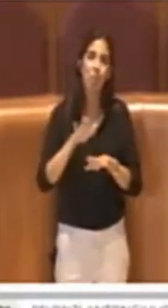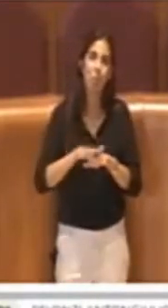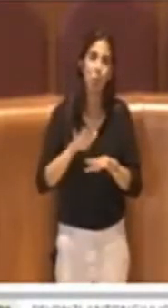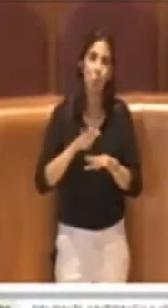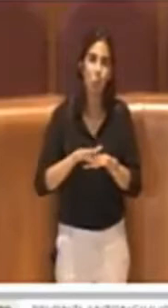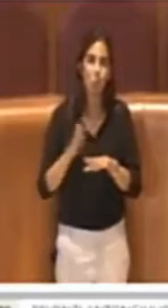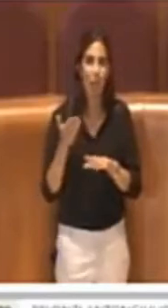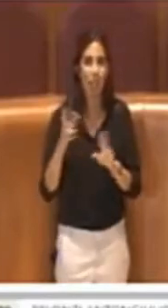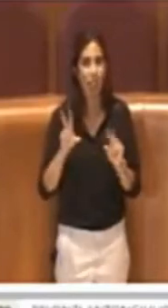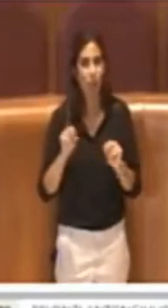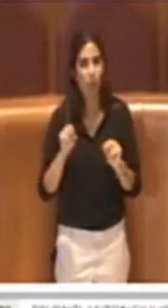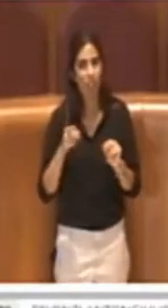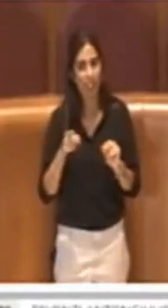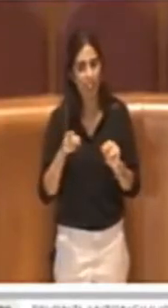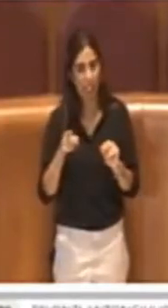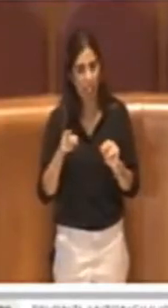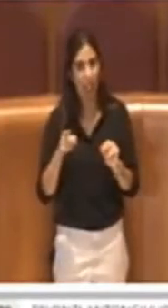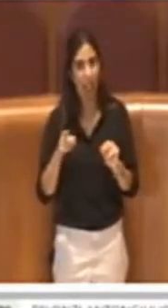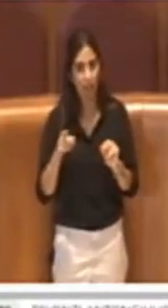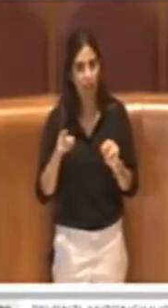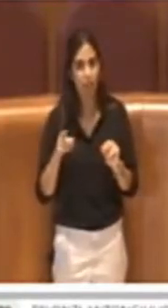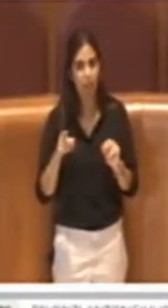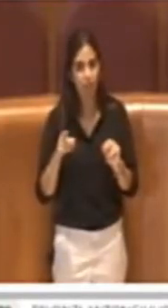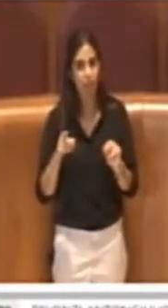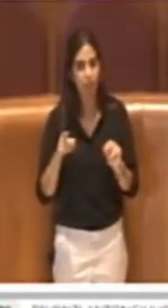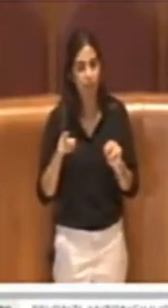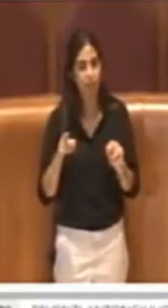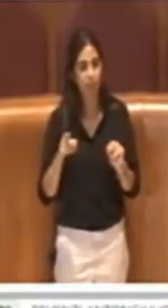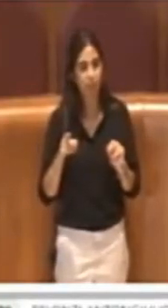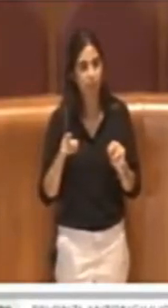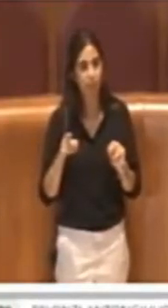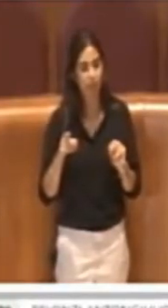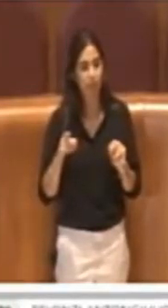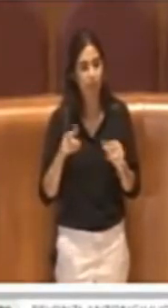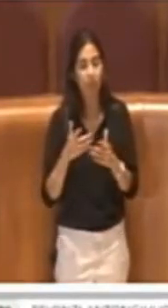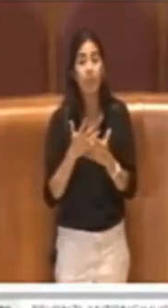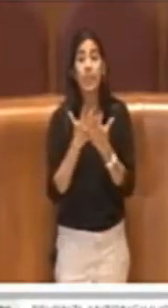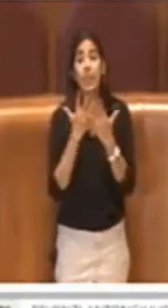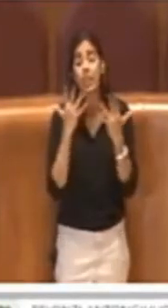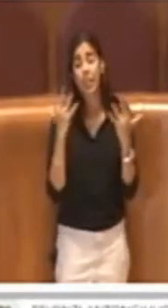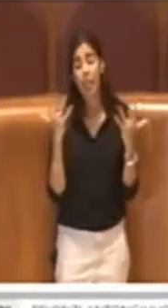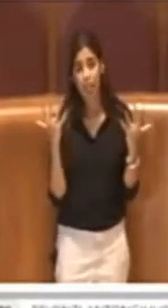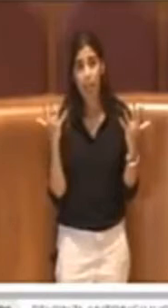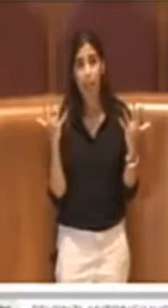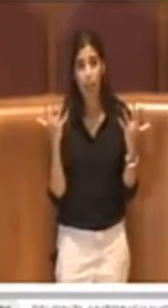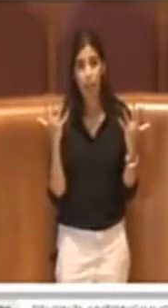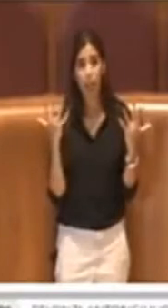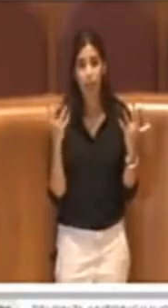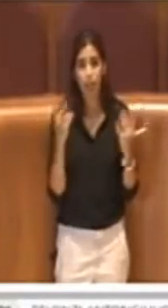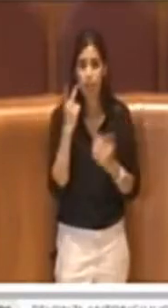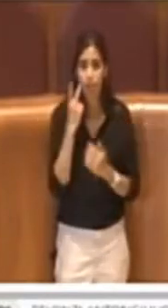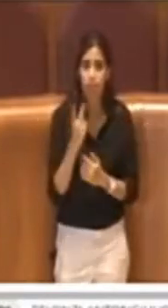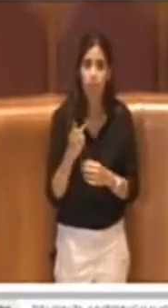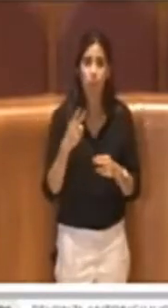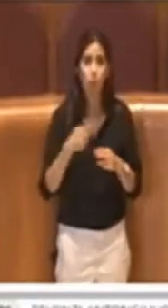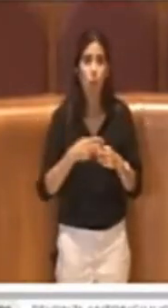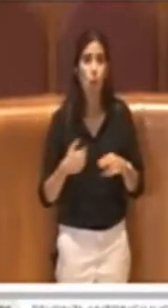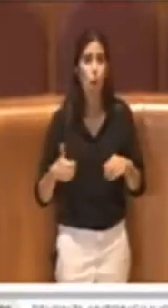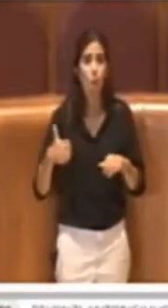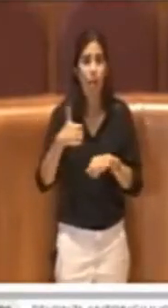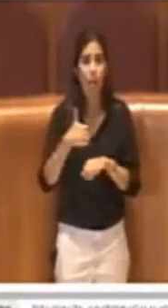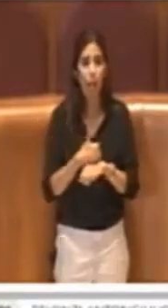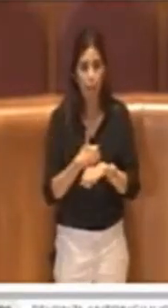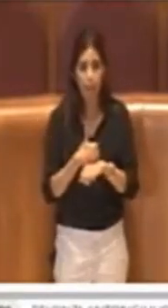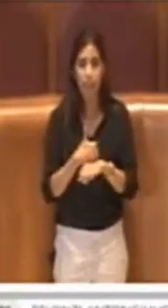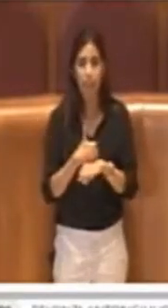a queste innovazioni, e chiaramente trovando Roma Capitale con le